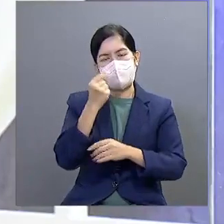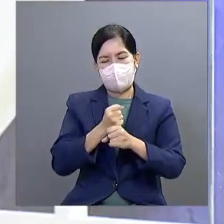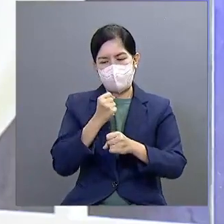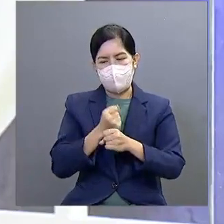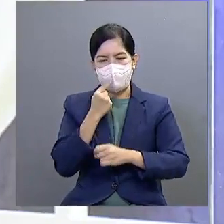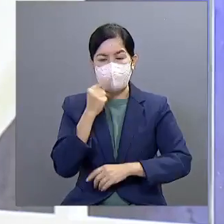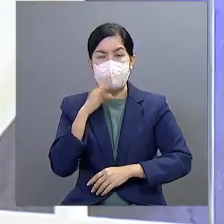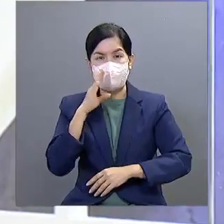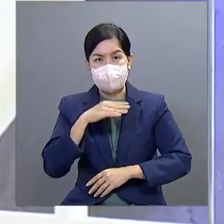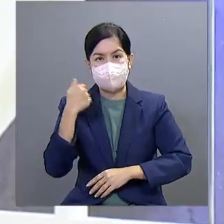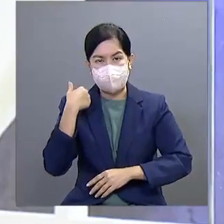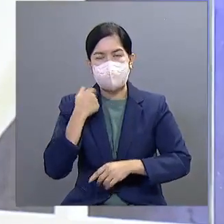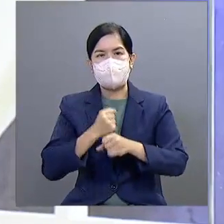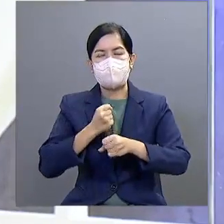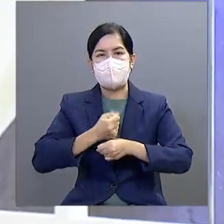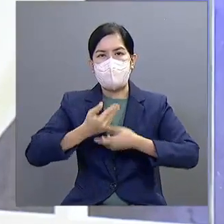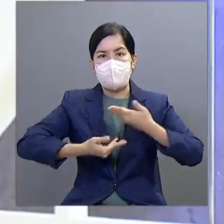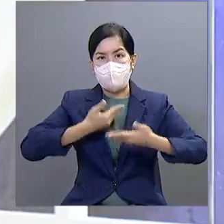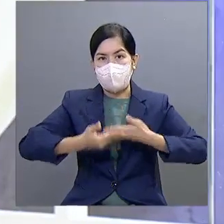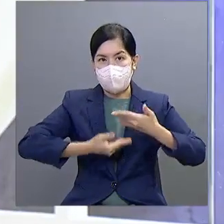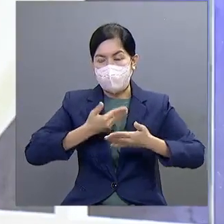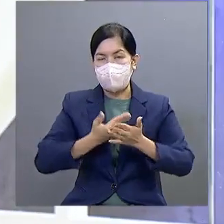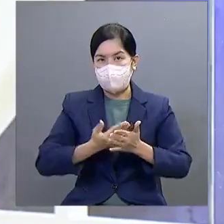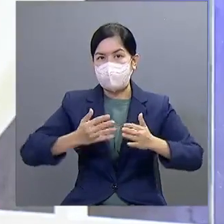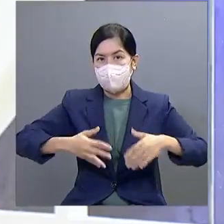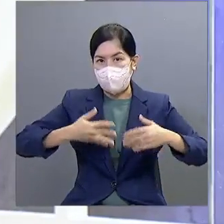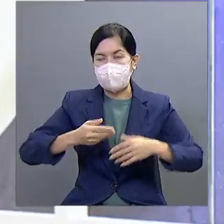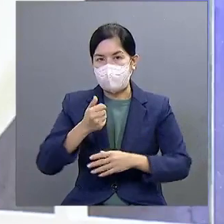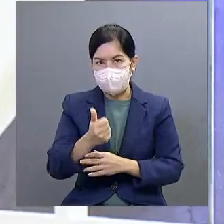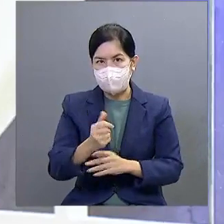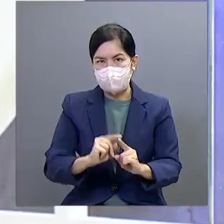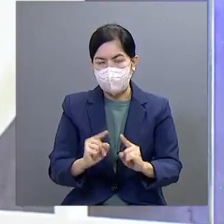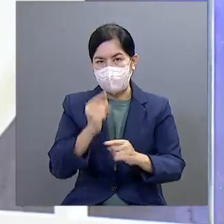ทำขายได้รายได้ดีครับแต่ว่าชีวิตของป้าแว่นกว่าจะมี100ล้านได้อย่างทุกวัน